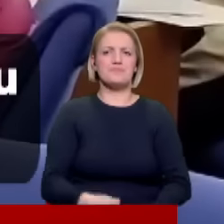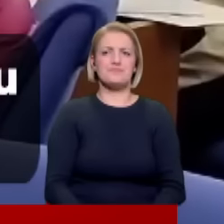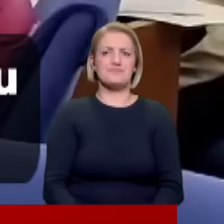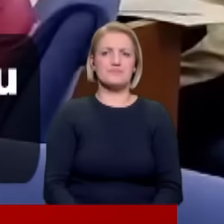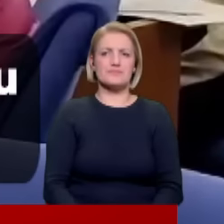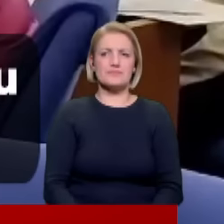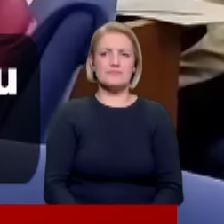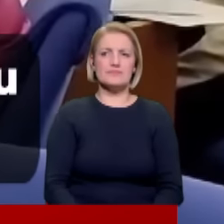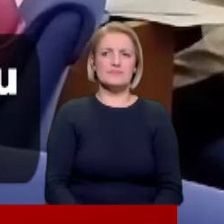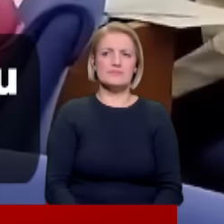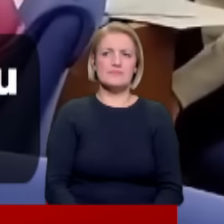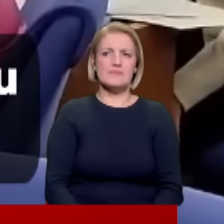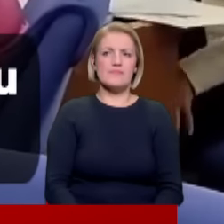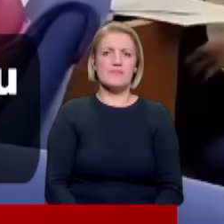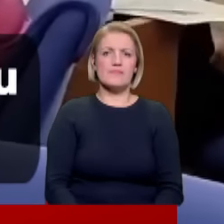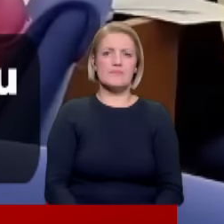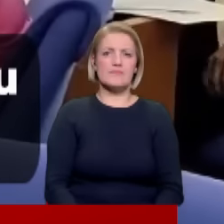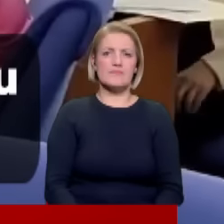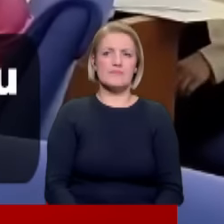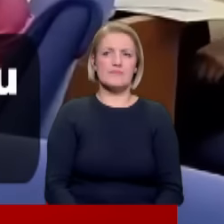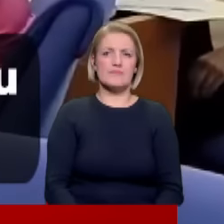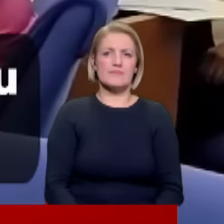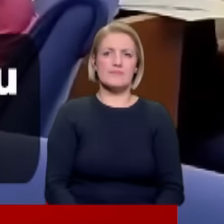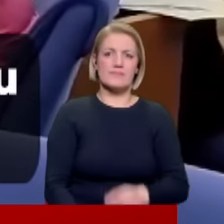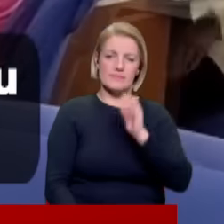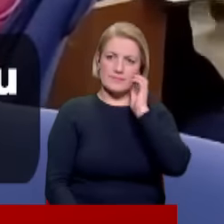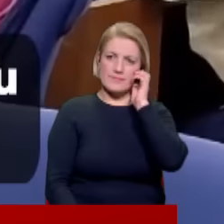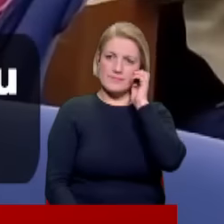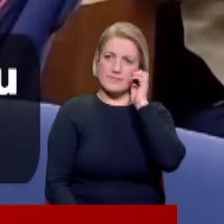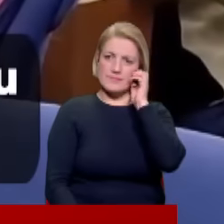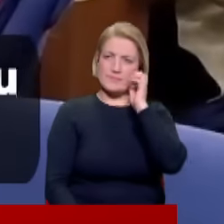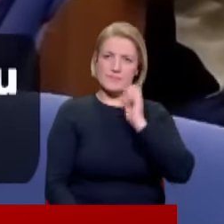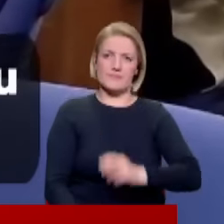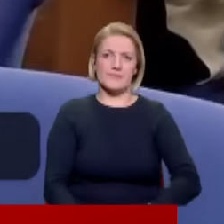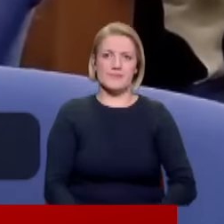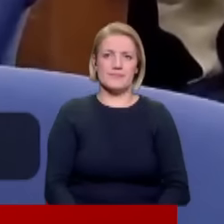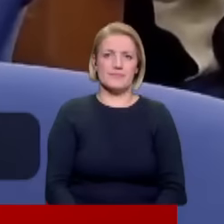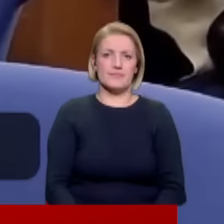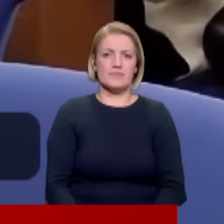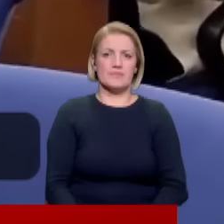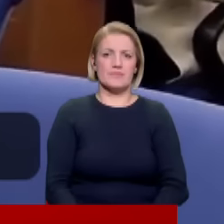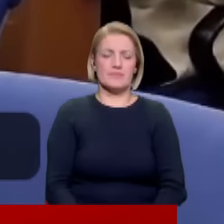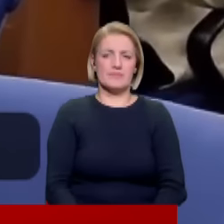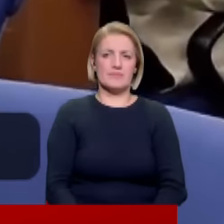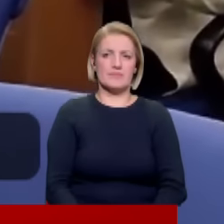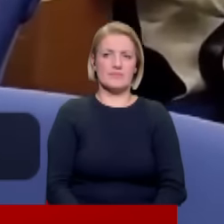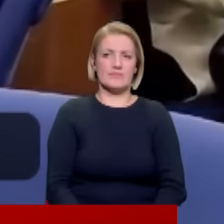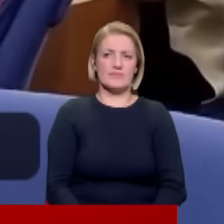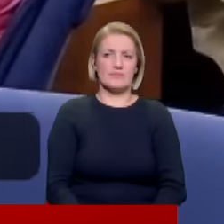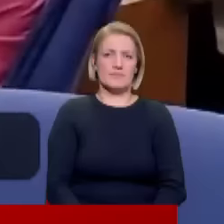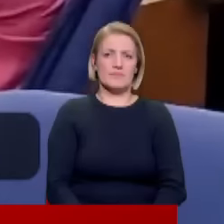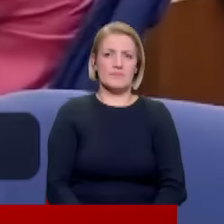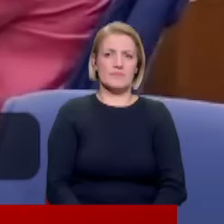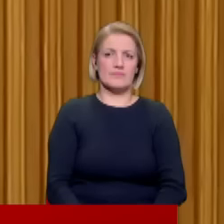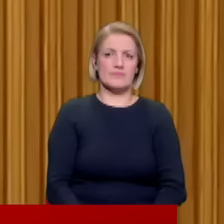elması? Adı Yeni Doğan Çetesi. Toplum bunu böyle dedi. Çürük elma falan değil. Normalleştiremezsiniz bunu ya.